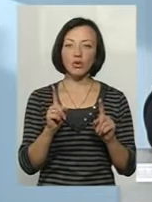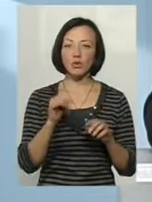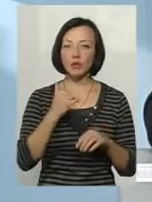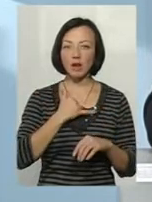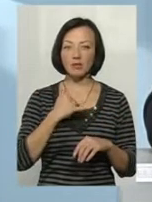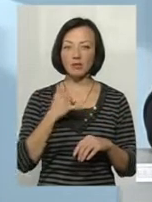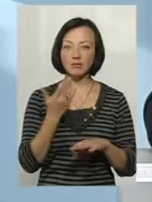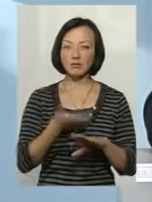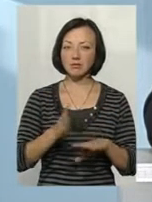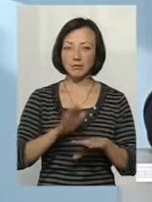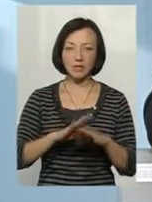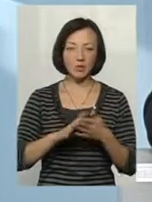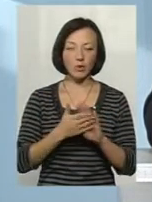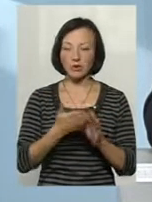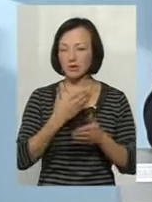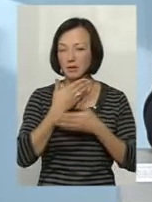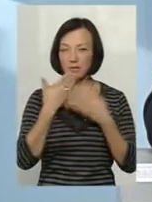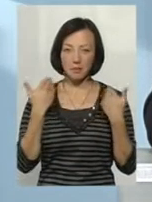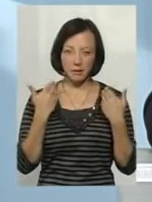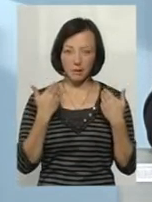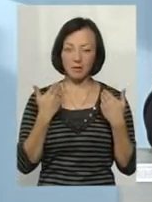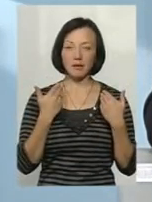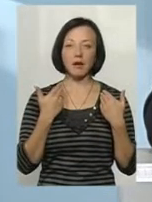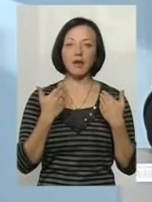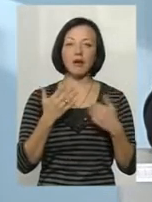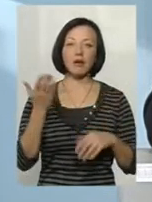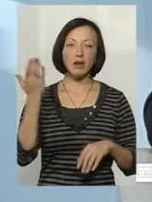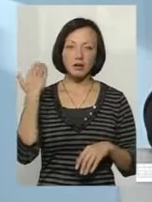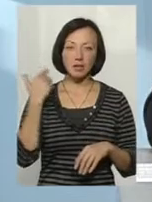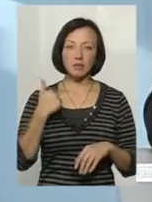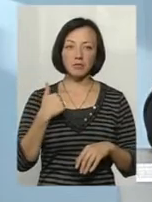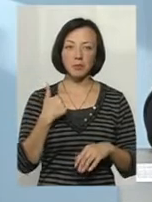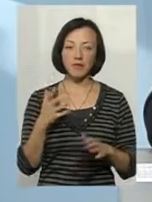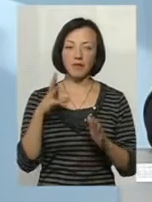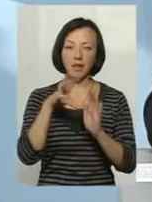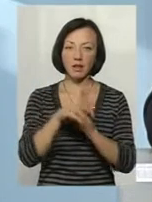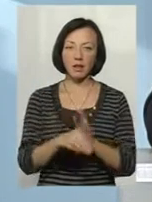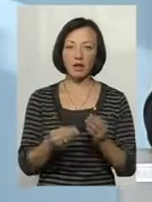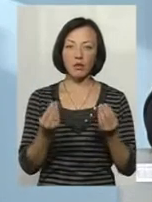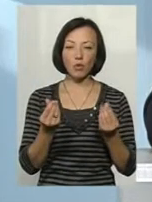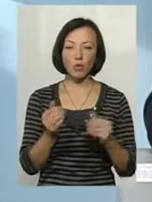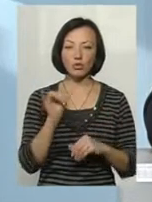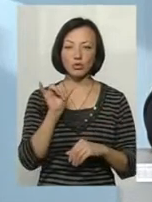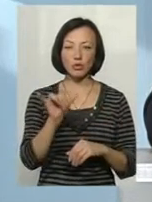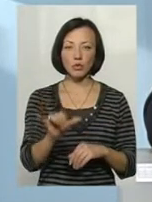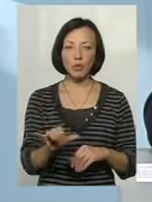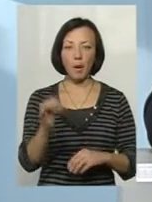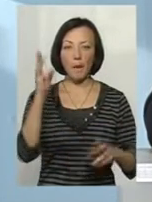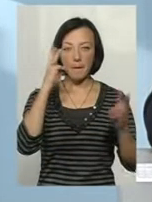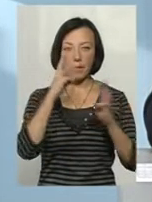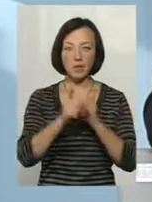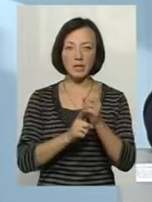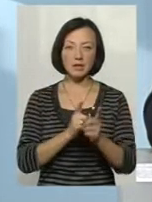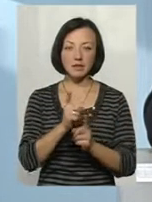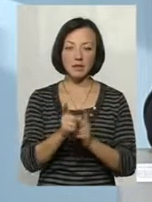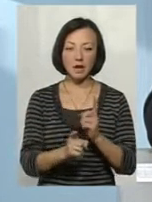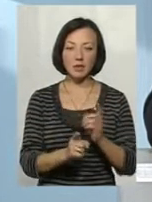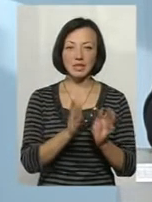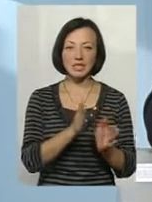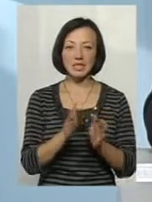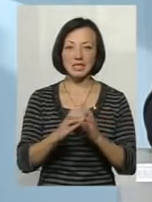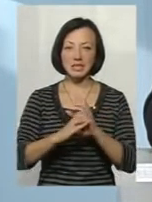не потрібно. Слава Богу. В свій час ми вкладали досить серйозні кошти в модернізацію системи,